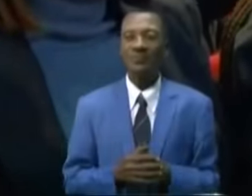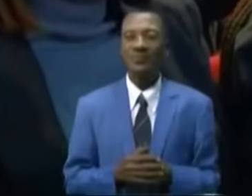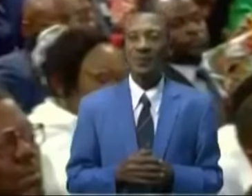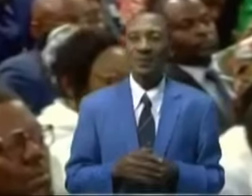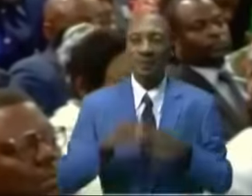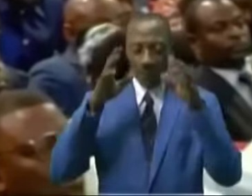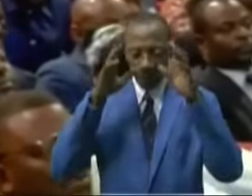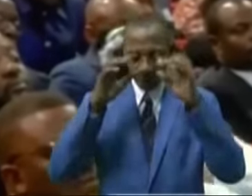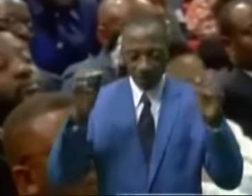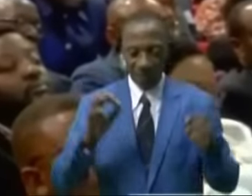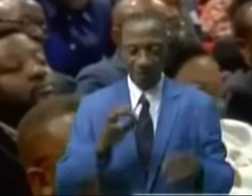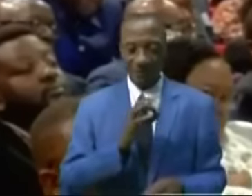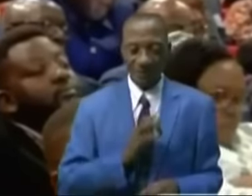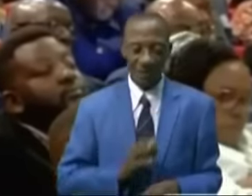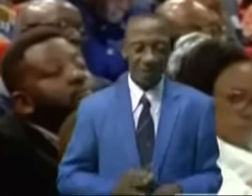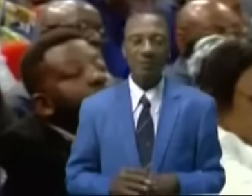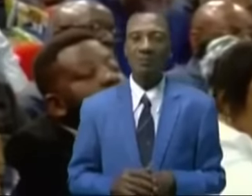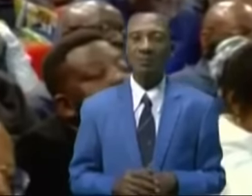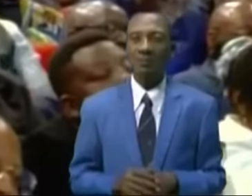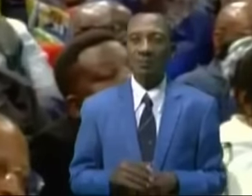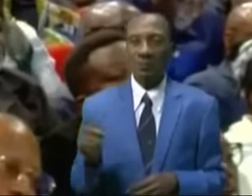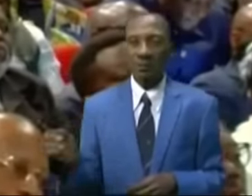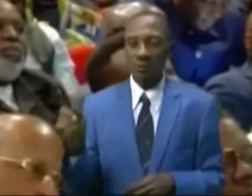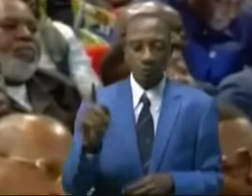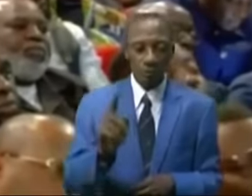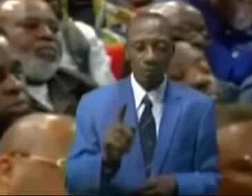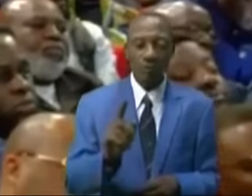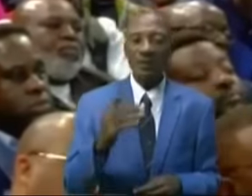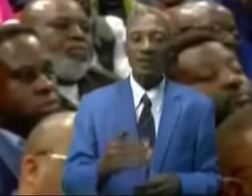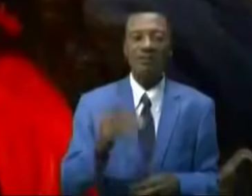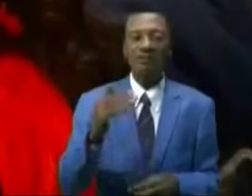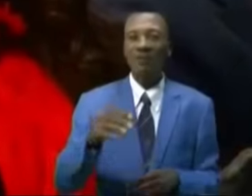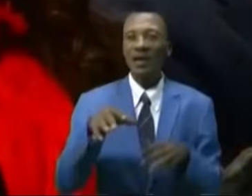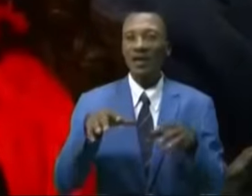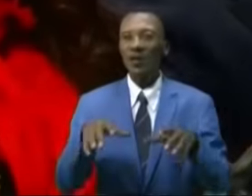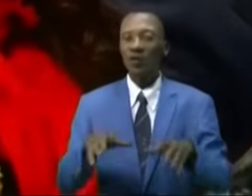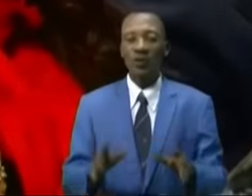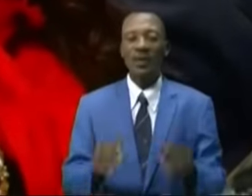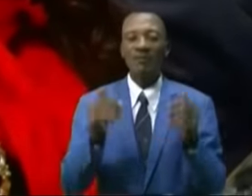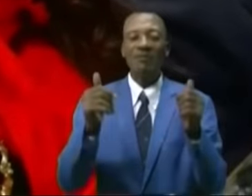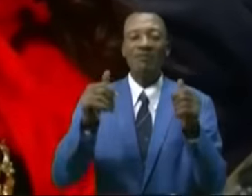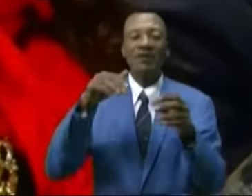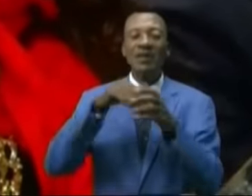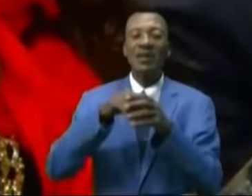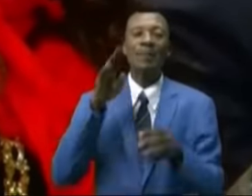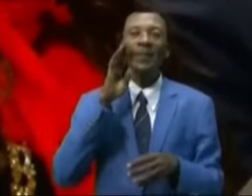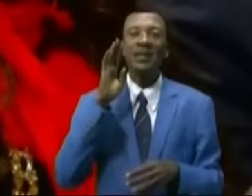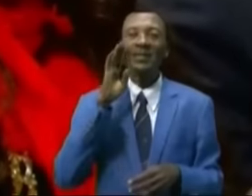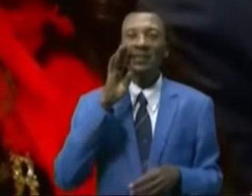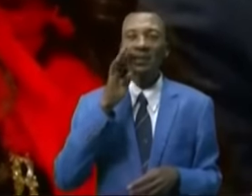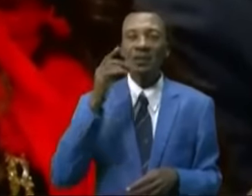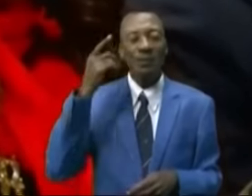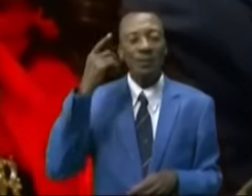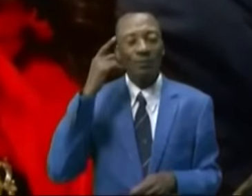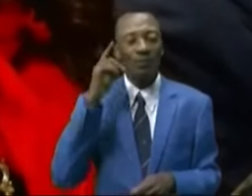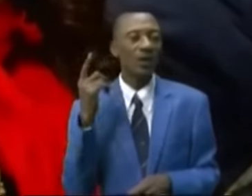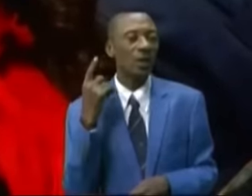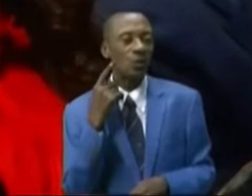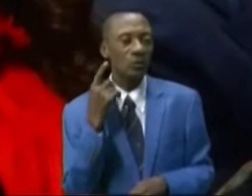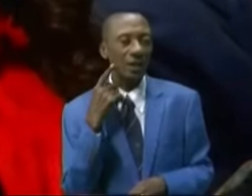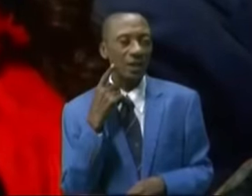Tshisekedi Tshilombo, pour sceller davantage les liens entre lui et sa diaspora de